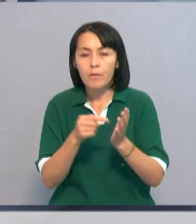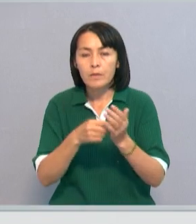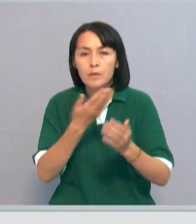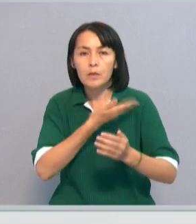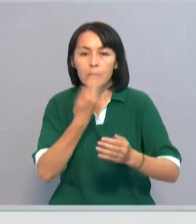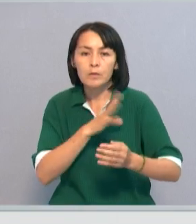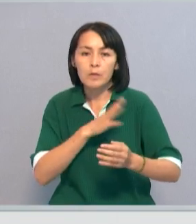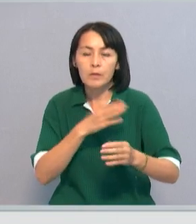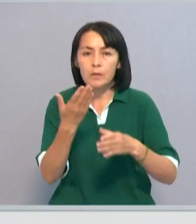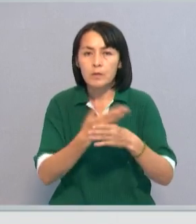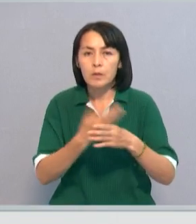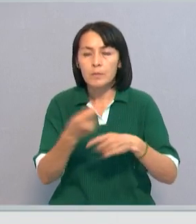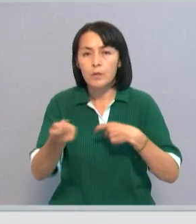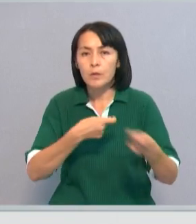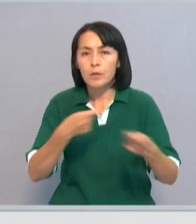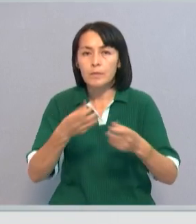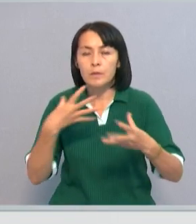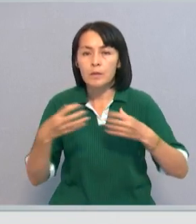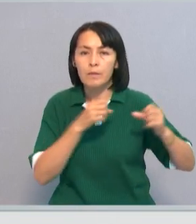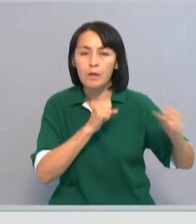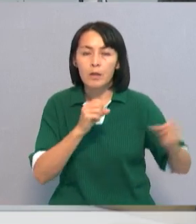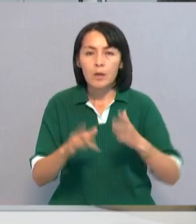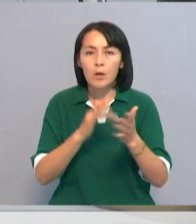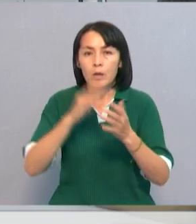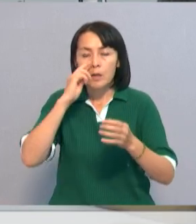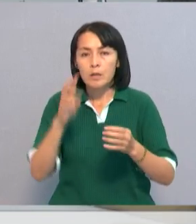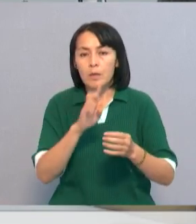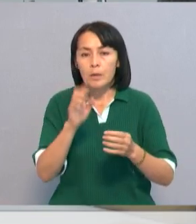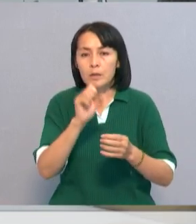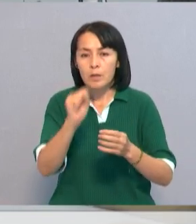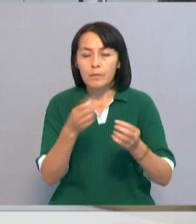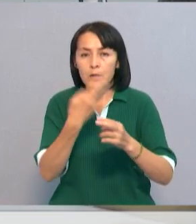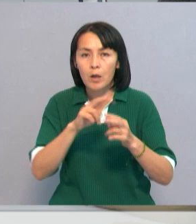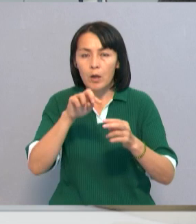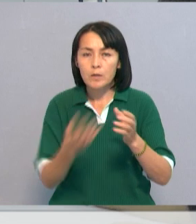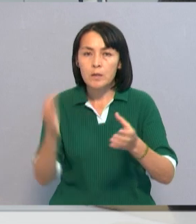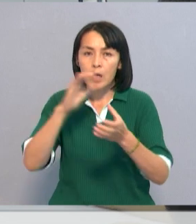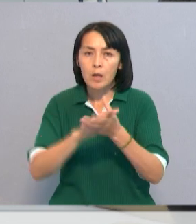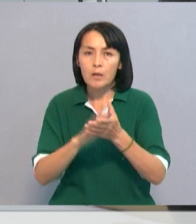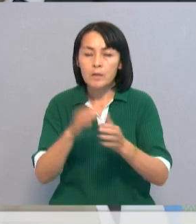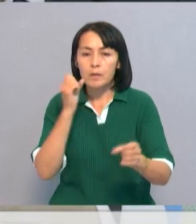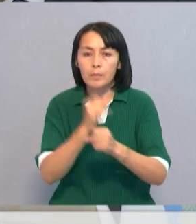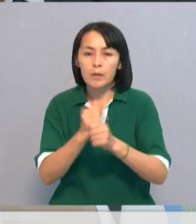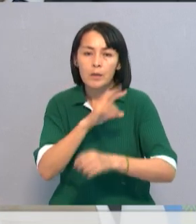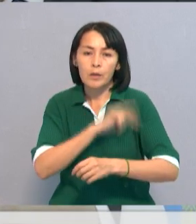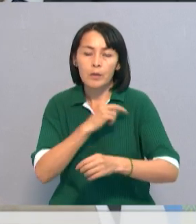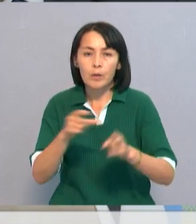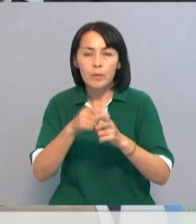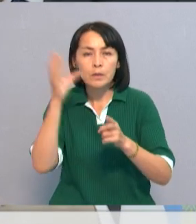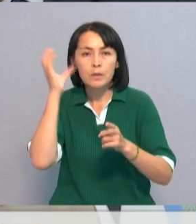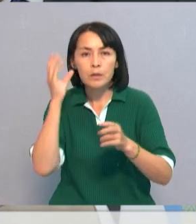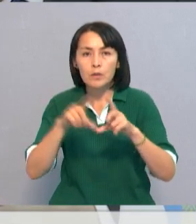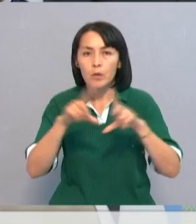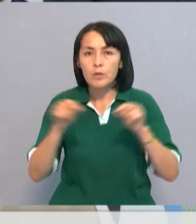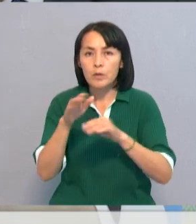докладами выступил заместитель руководителя управления здравоохранения города Шымкент Бахытжан Абдуллаев, который ознакомил с ходом проделанной работы. По его словам,